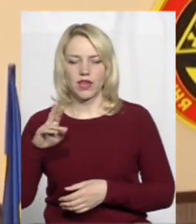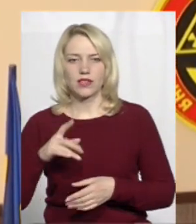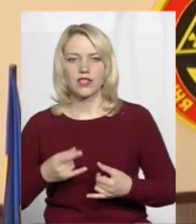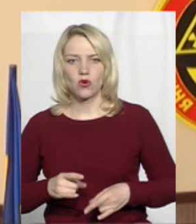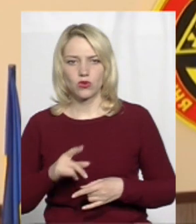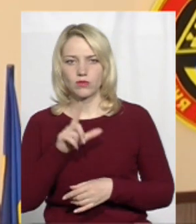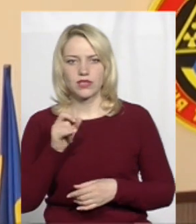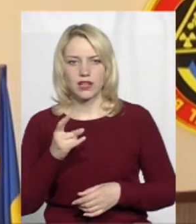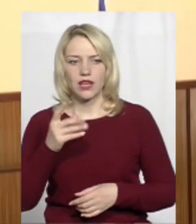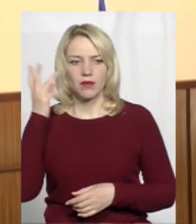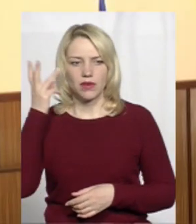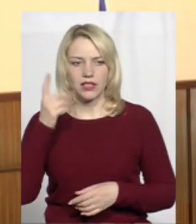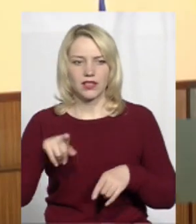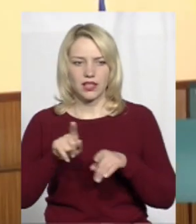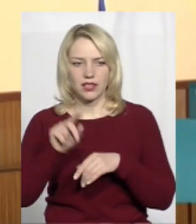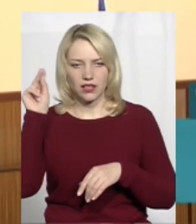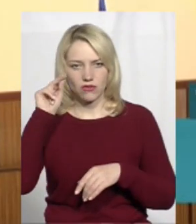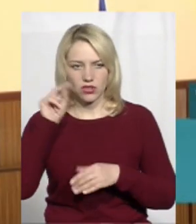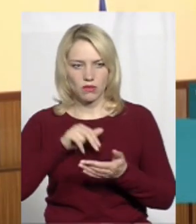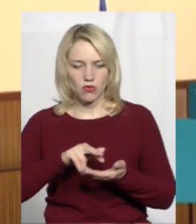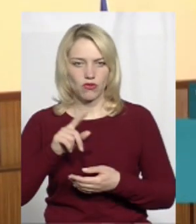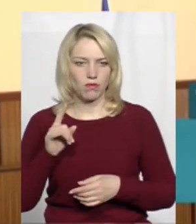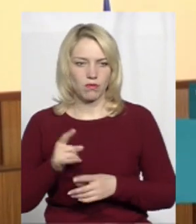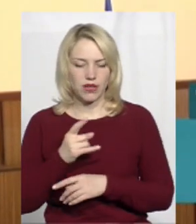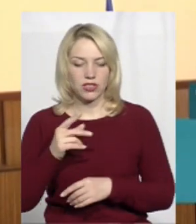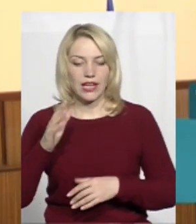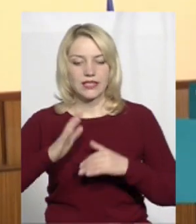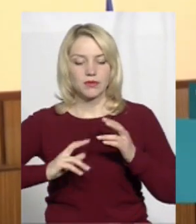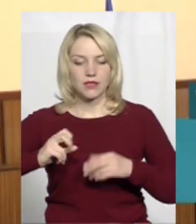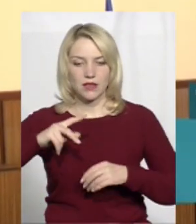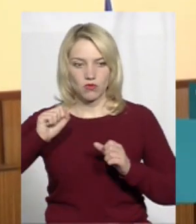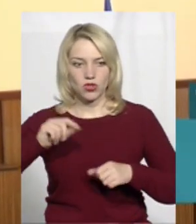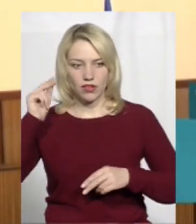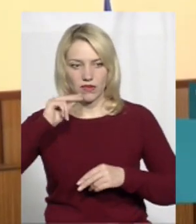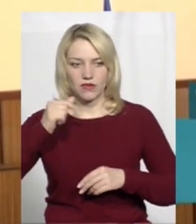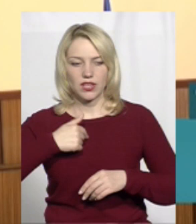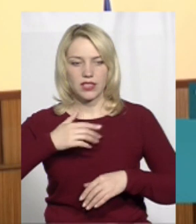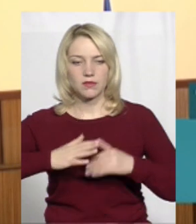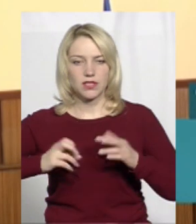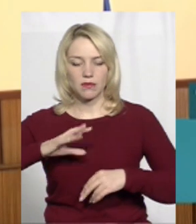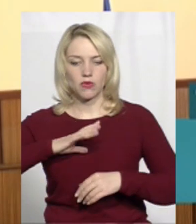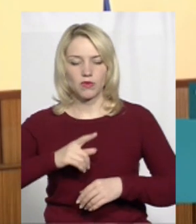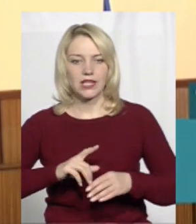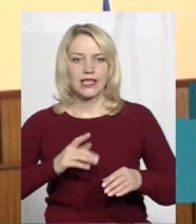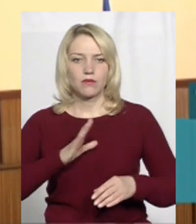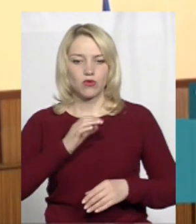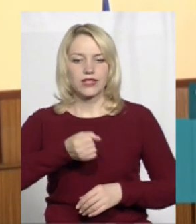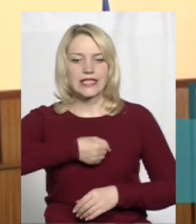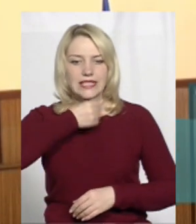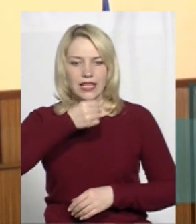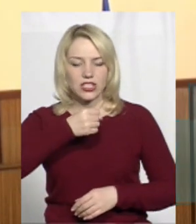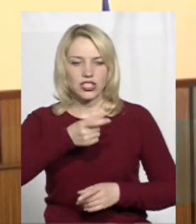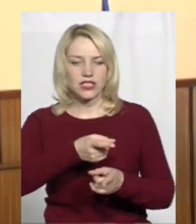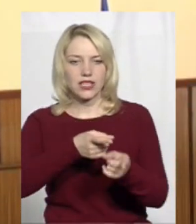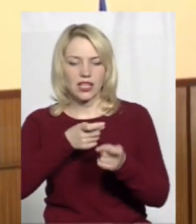каже, такі навчання проходять вперше. Нову спеціальність можна вивчити, я був по спеціальності старший стрілець, зараз